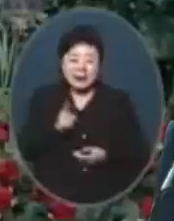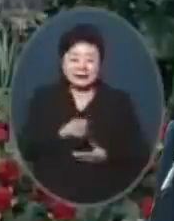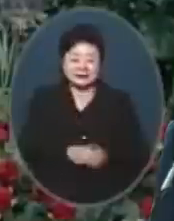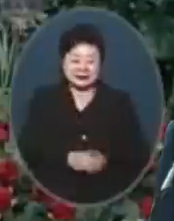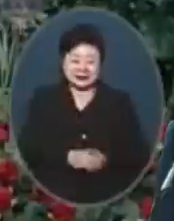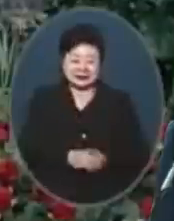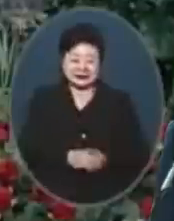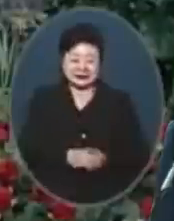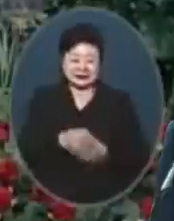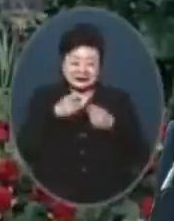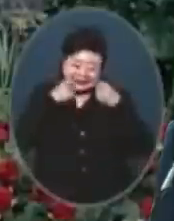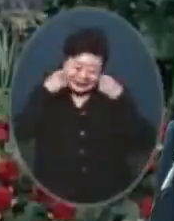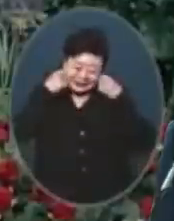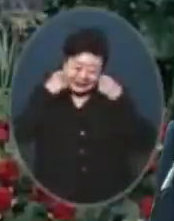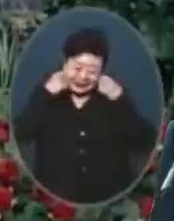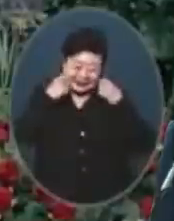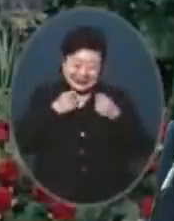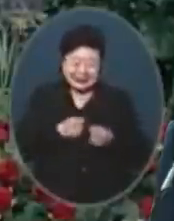재미있게